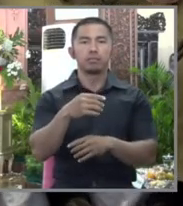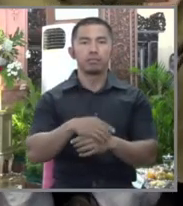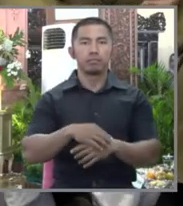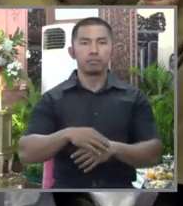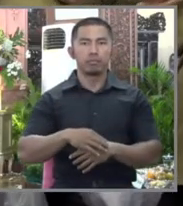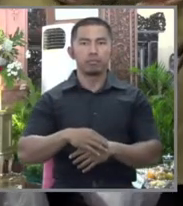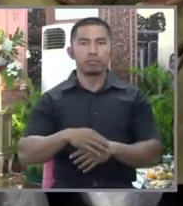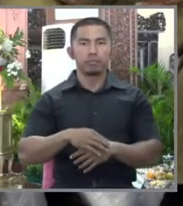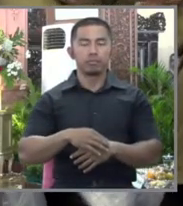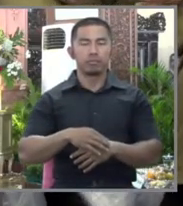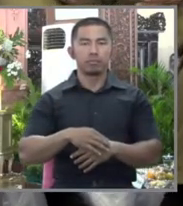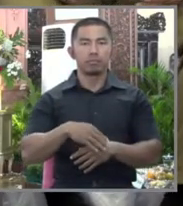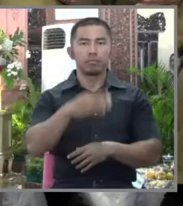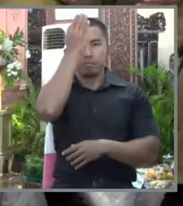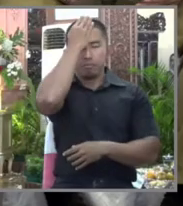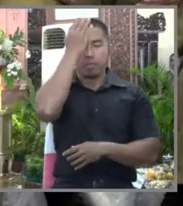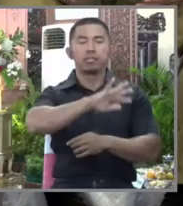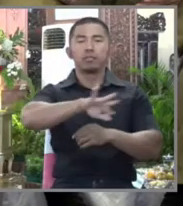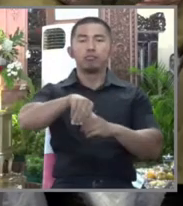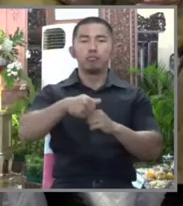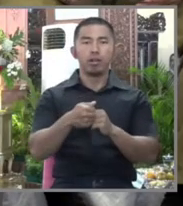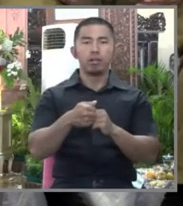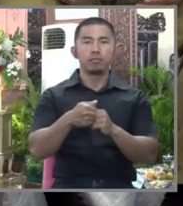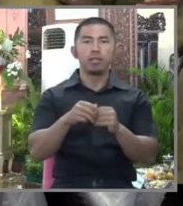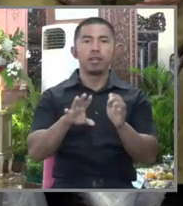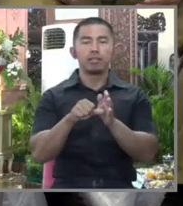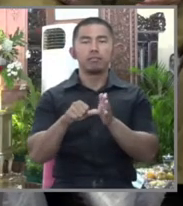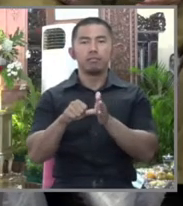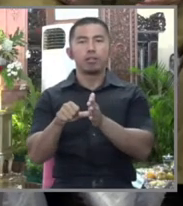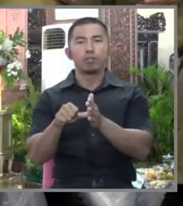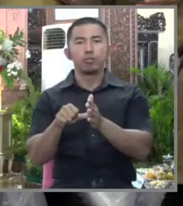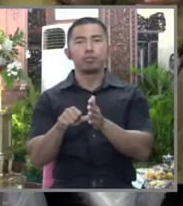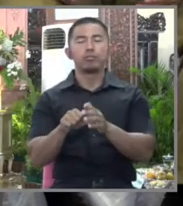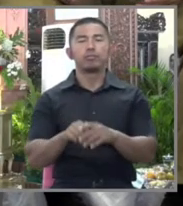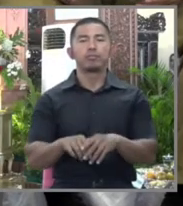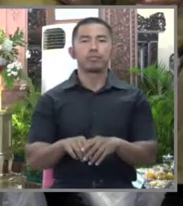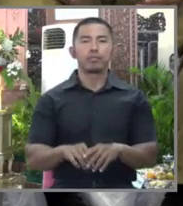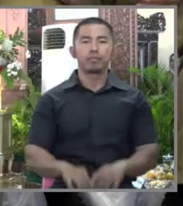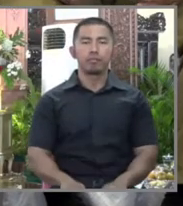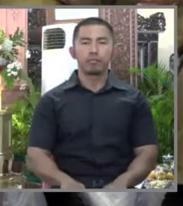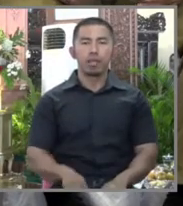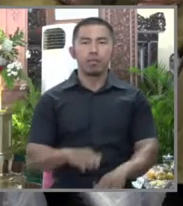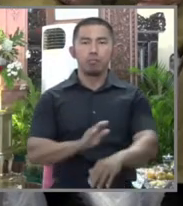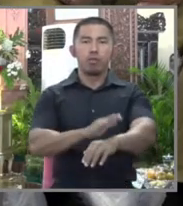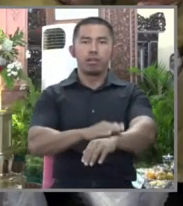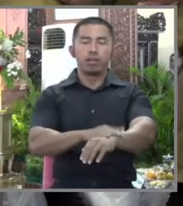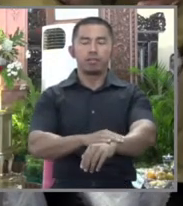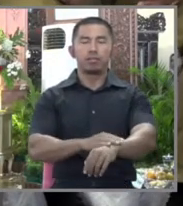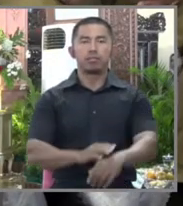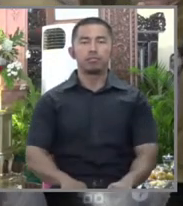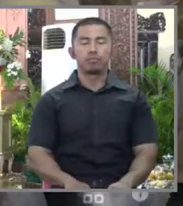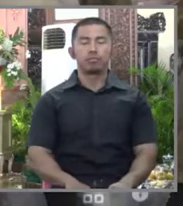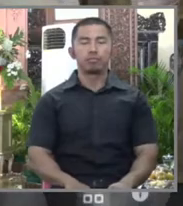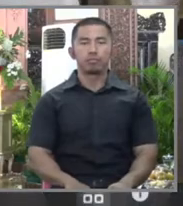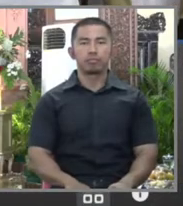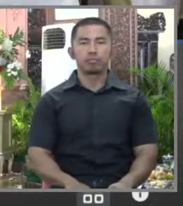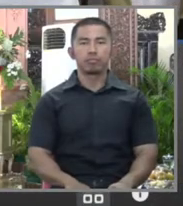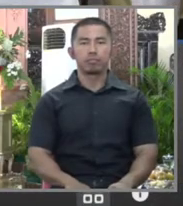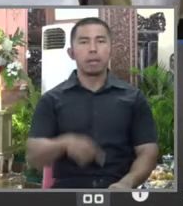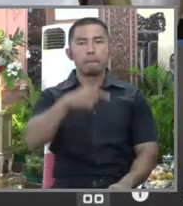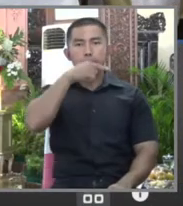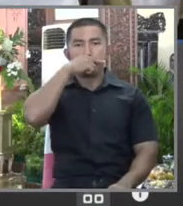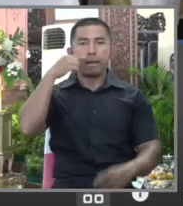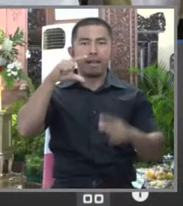wanakerti parlor yang dipandu oleh moderator dosen fakultas ekonomi-bisnis Univ Bapak Ahmad Syakir